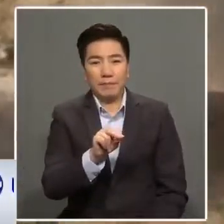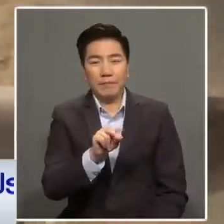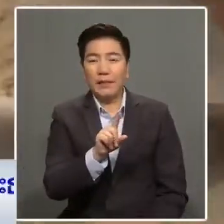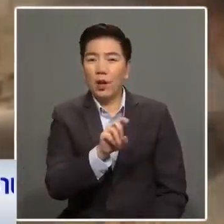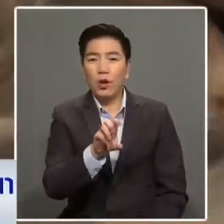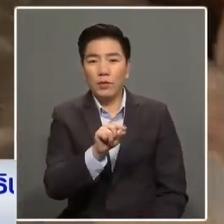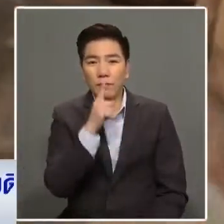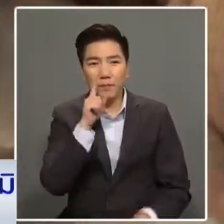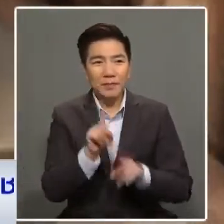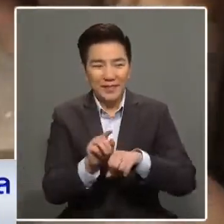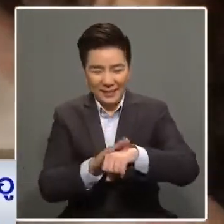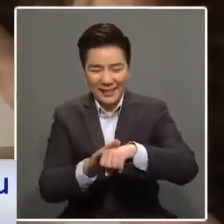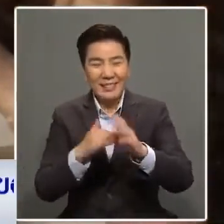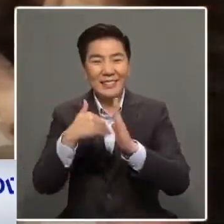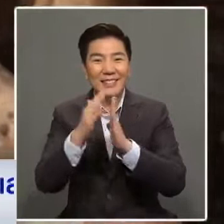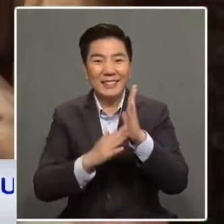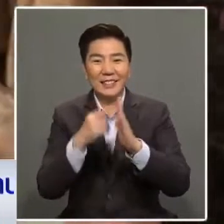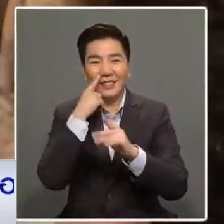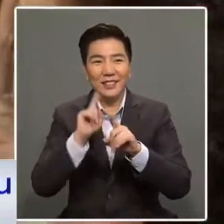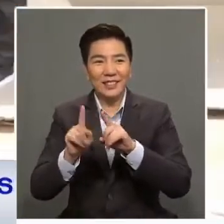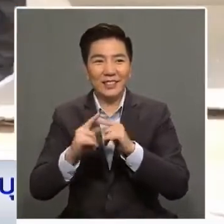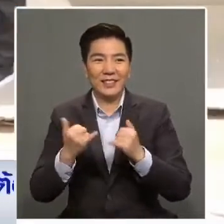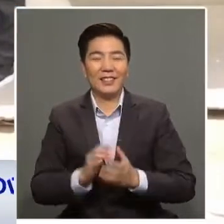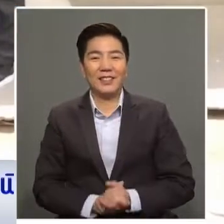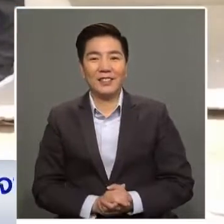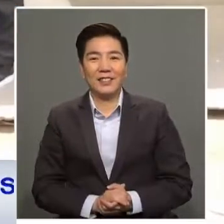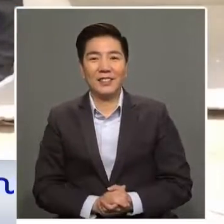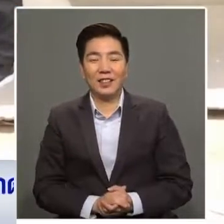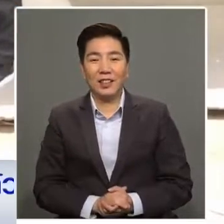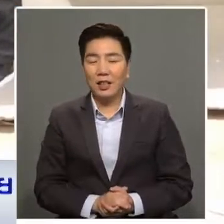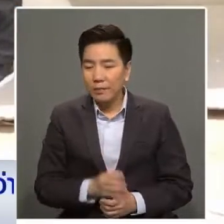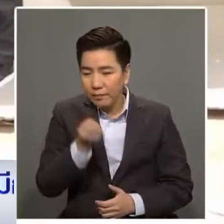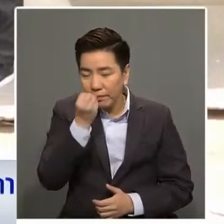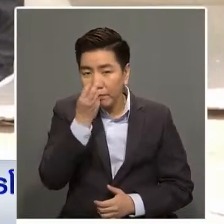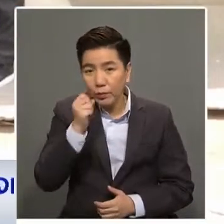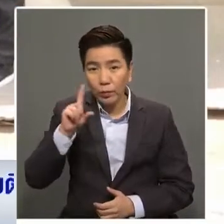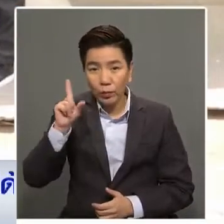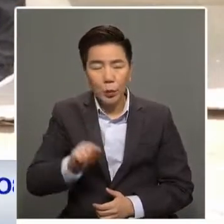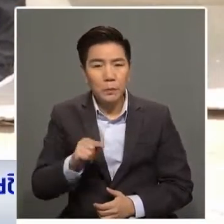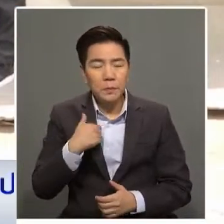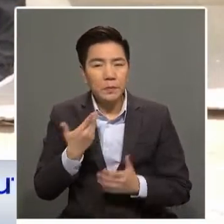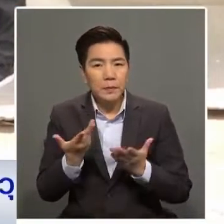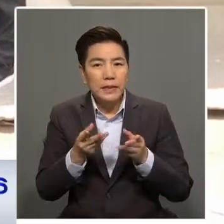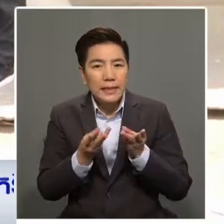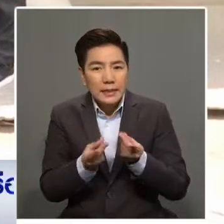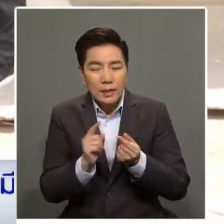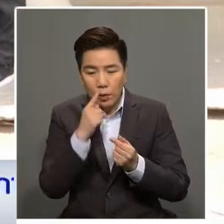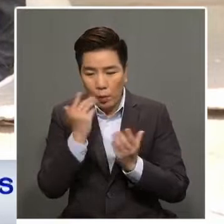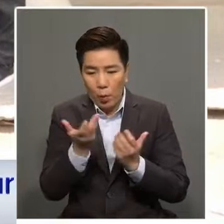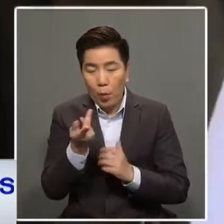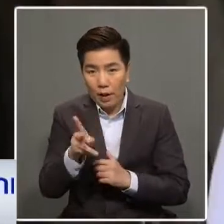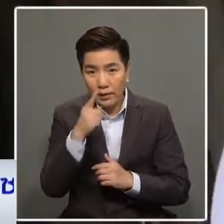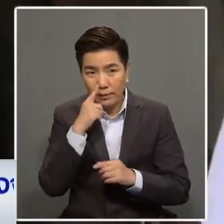คิดค่าสียังกับรถยนต์เลยนะไม่น่าเชื่อเลย สินเชื่อซอฟต์โลนนี่มันมีรายละเอียดยังไงคะผู้จัดการคะ ก็เราให้ลูกค้า